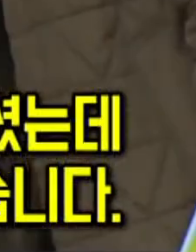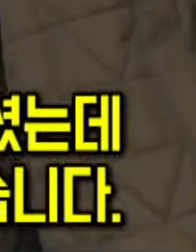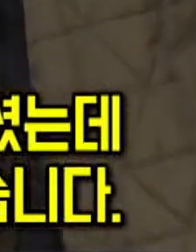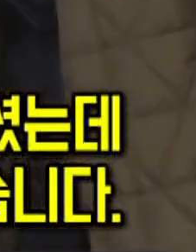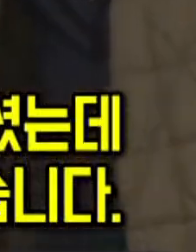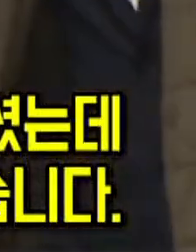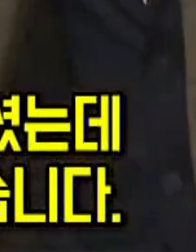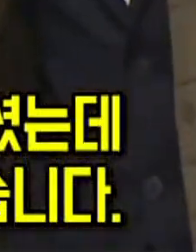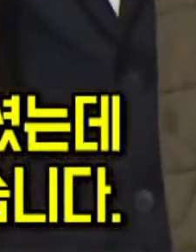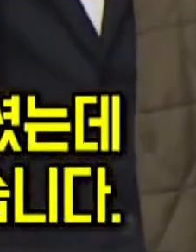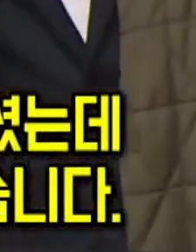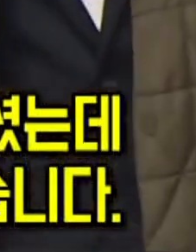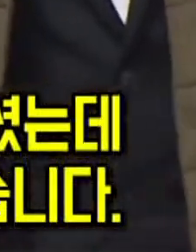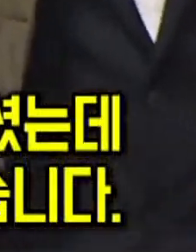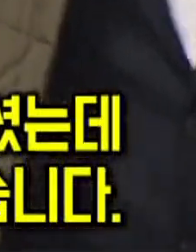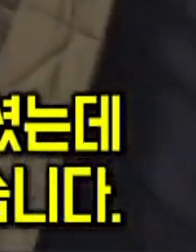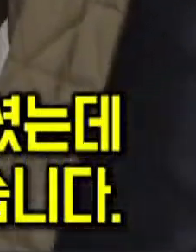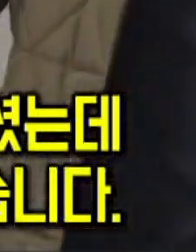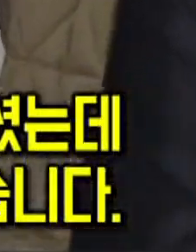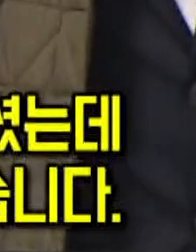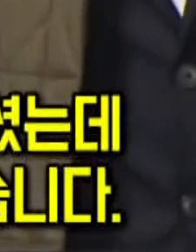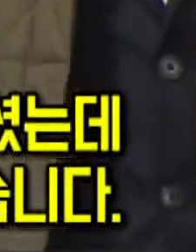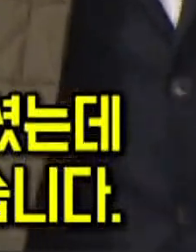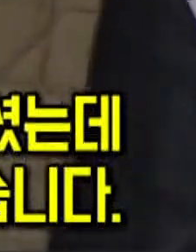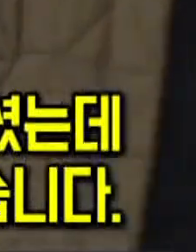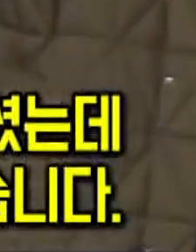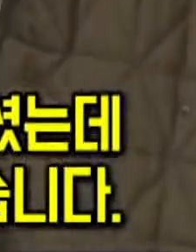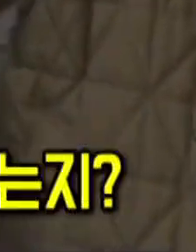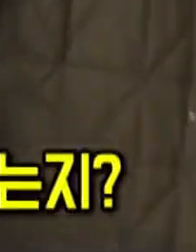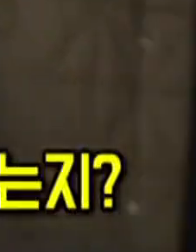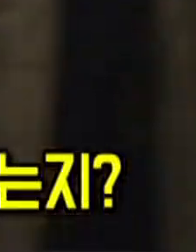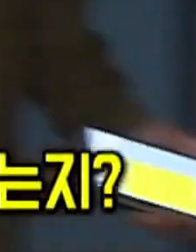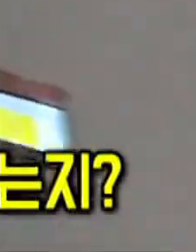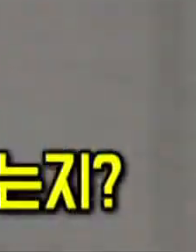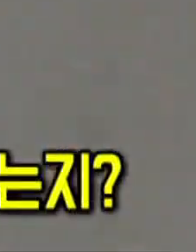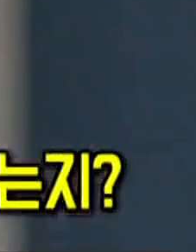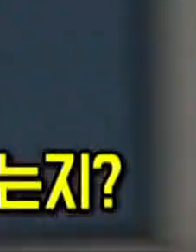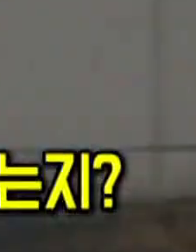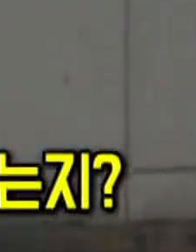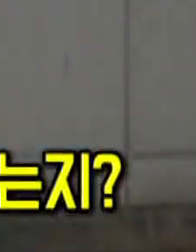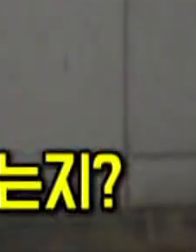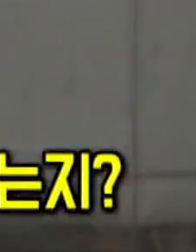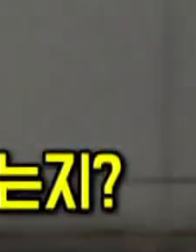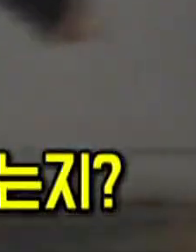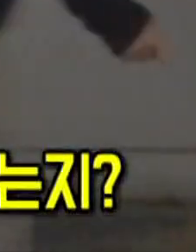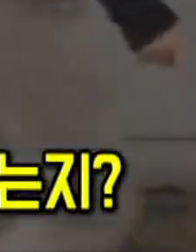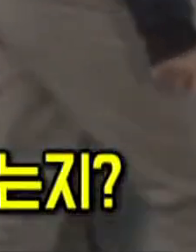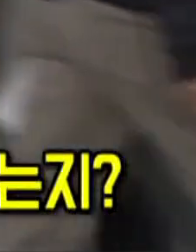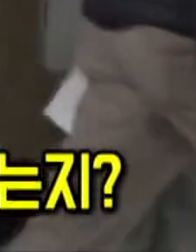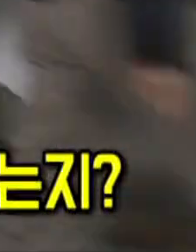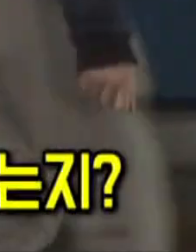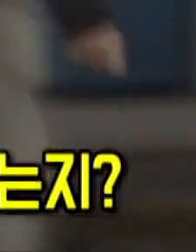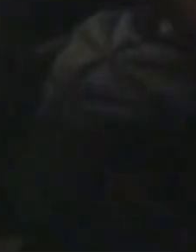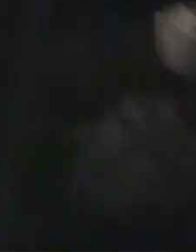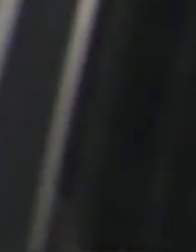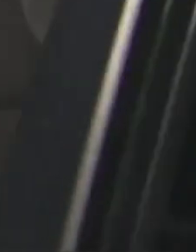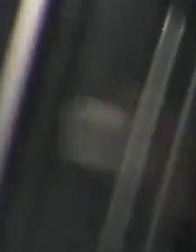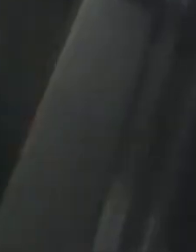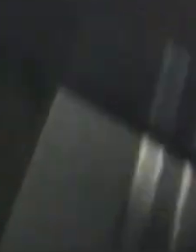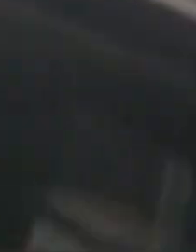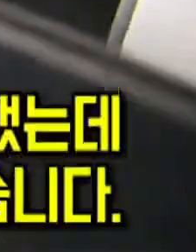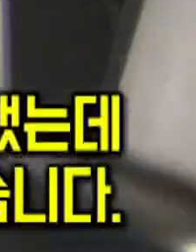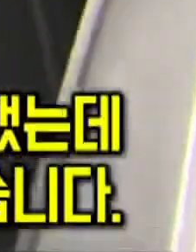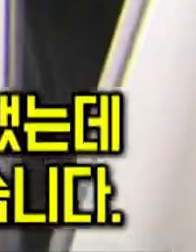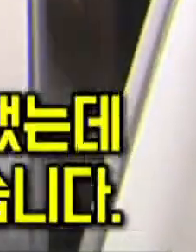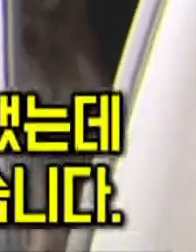장시간 조사 받으셨는데 한 말씀 부탁드리겠습니다. 경찰 조사에서 어떤 말씀 하셨는지 있을까요?